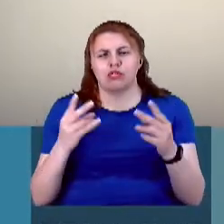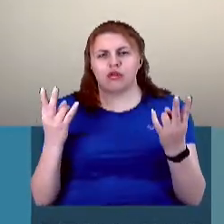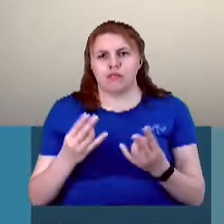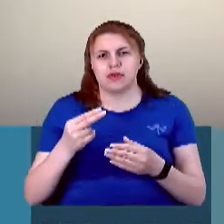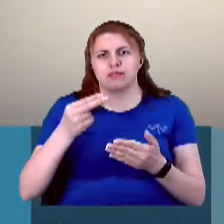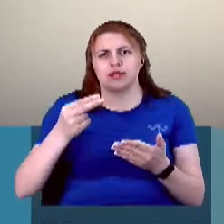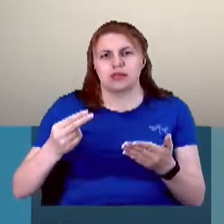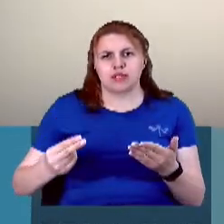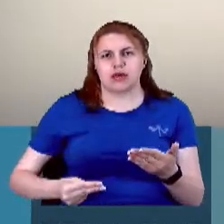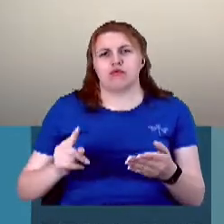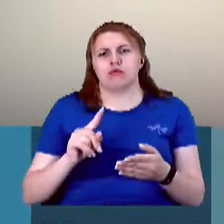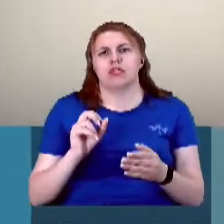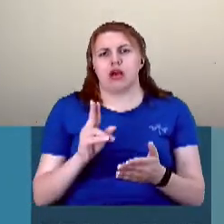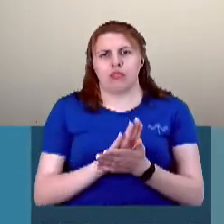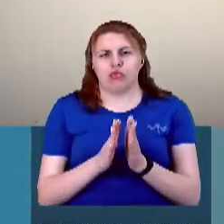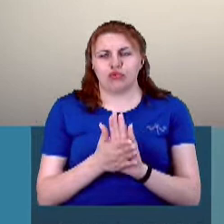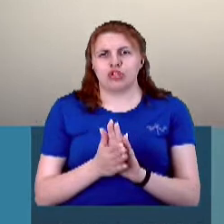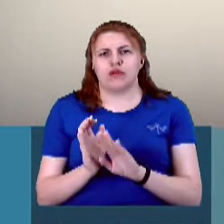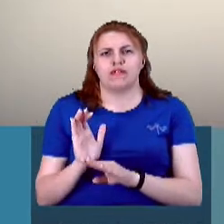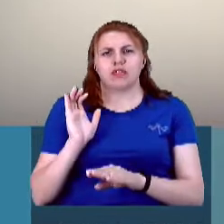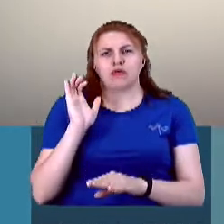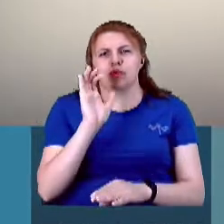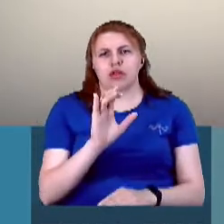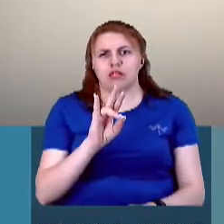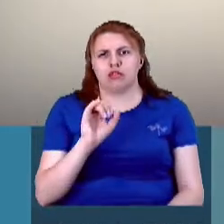як положено, і відправлять на